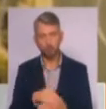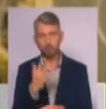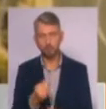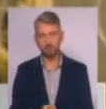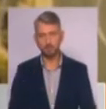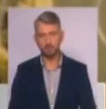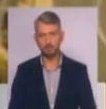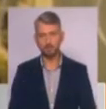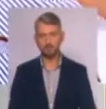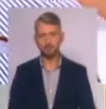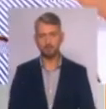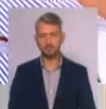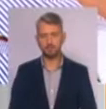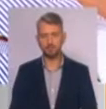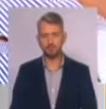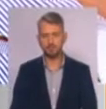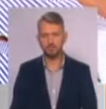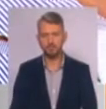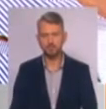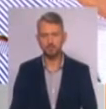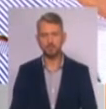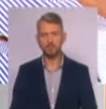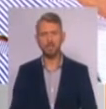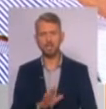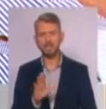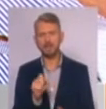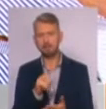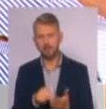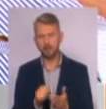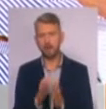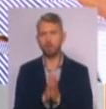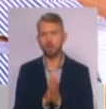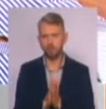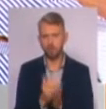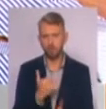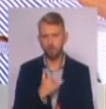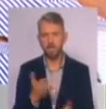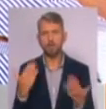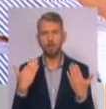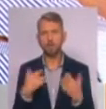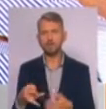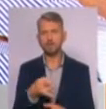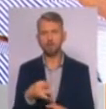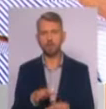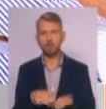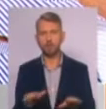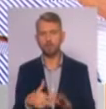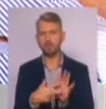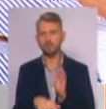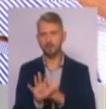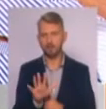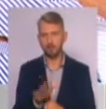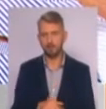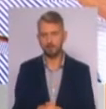ефірі. Скоріше всього, не запитання, а прохання. Прошу. Святошинський район, садочок